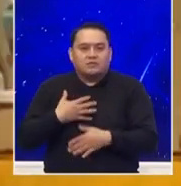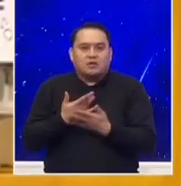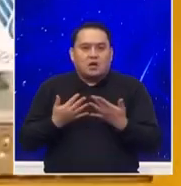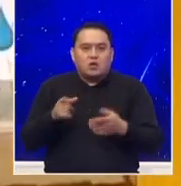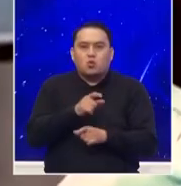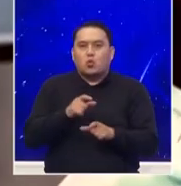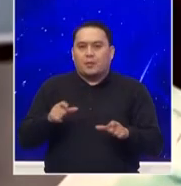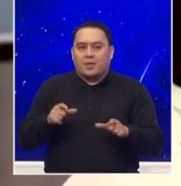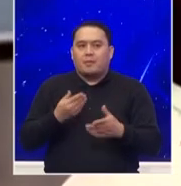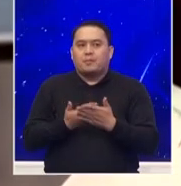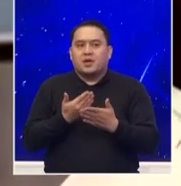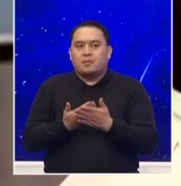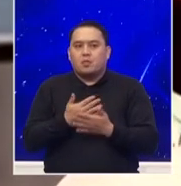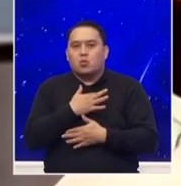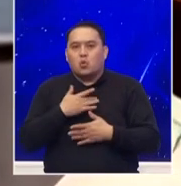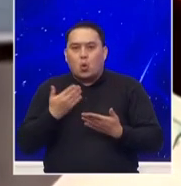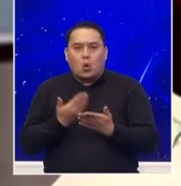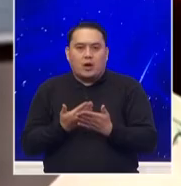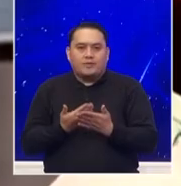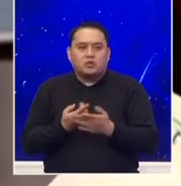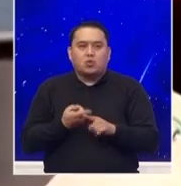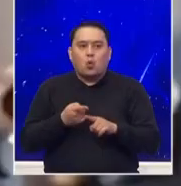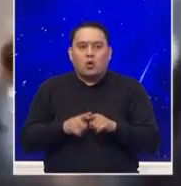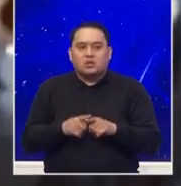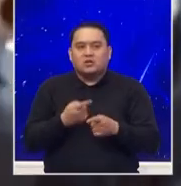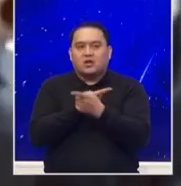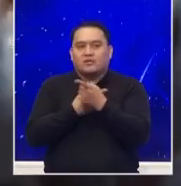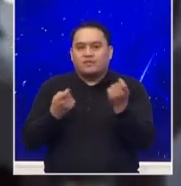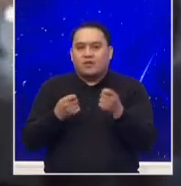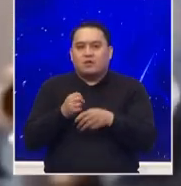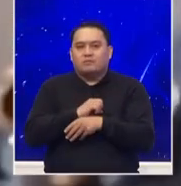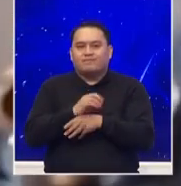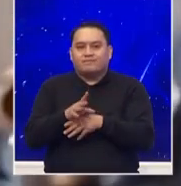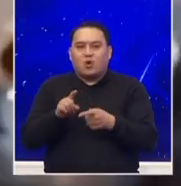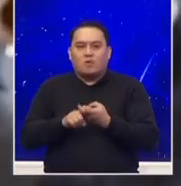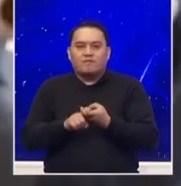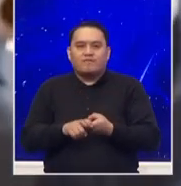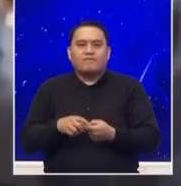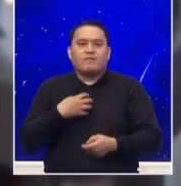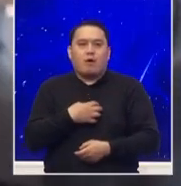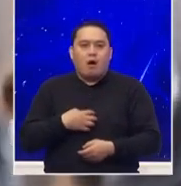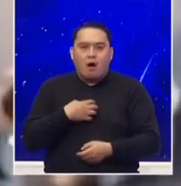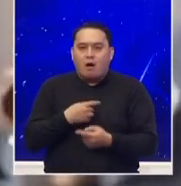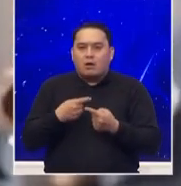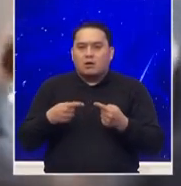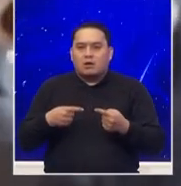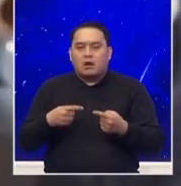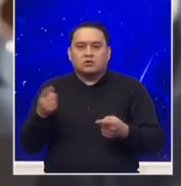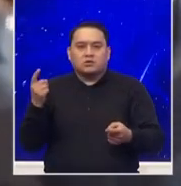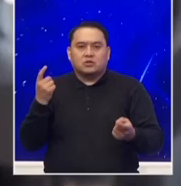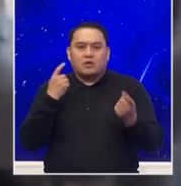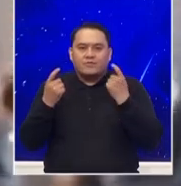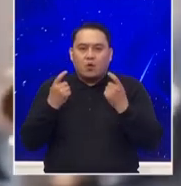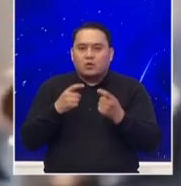некоторым людям. Примеров таких очень много. Поэтому в освещении COVID-19 очень важно не опираться на разные предвзятые